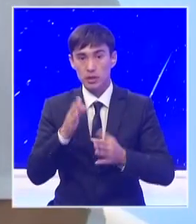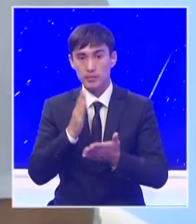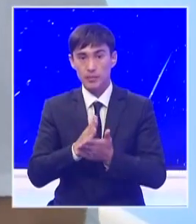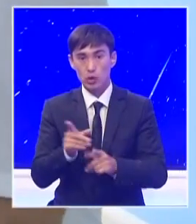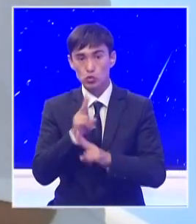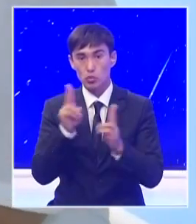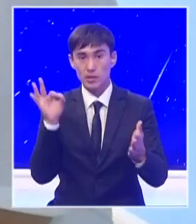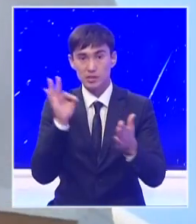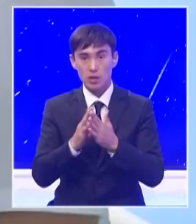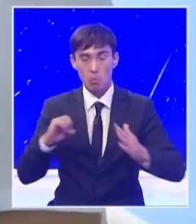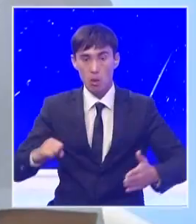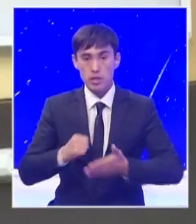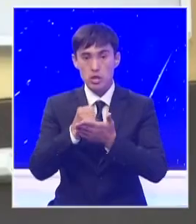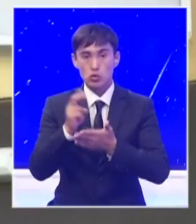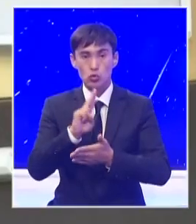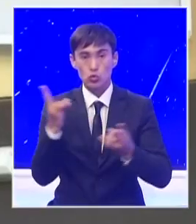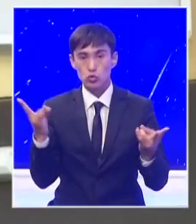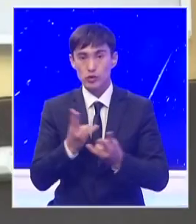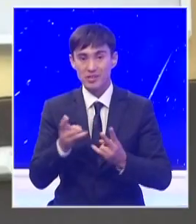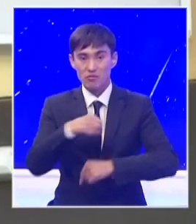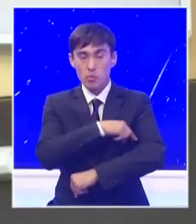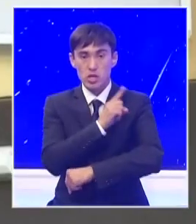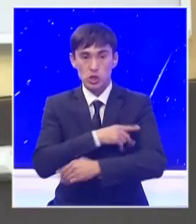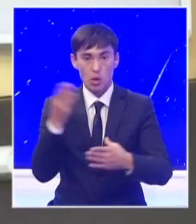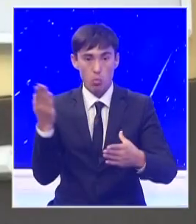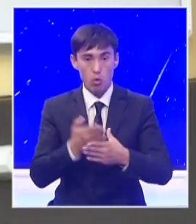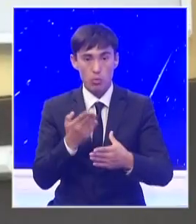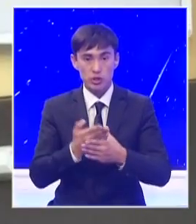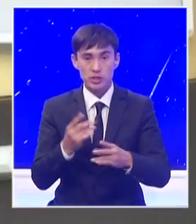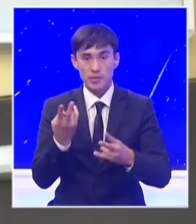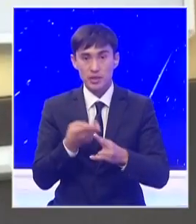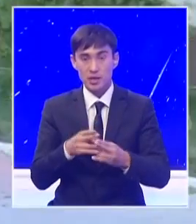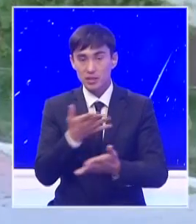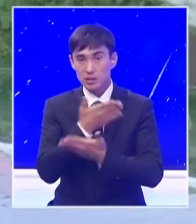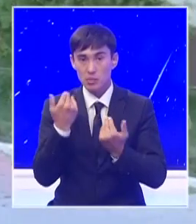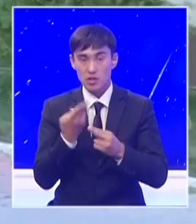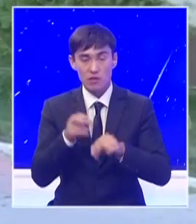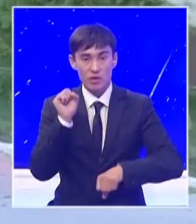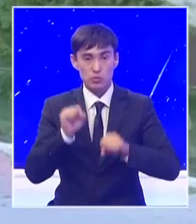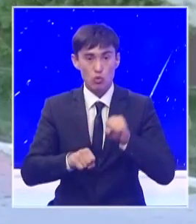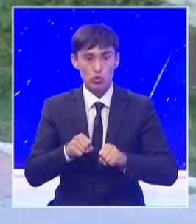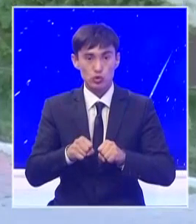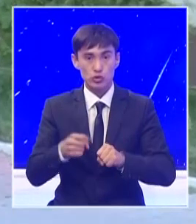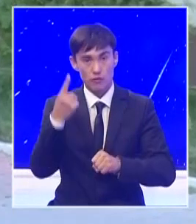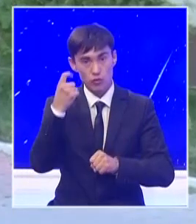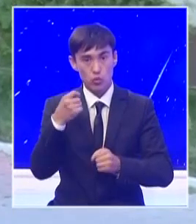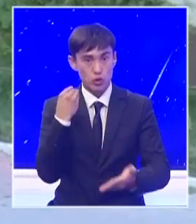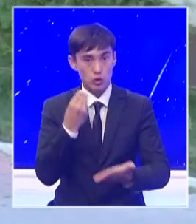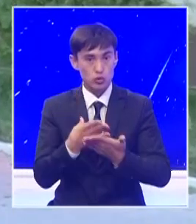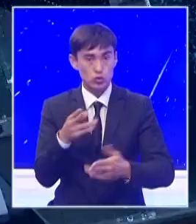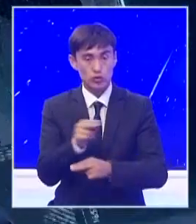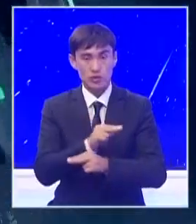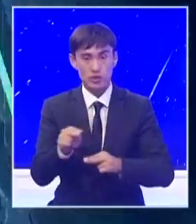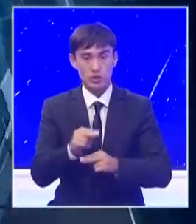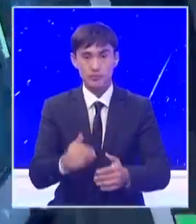особенно нацелены на поддержку тех, кто нуждается в медицинской помощи, однако не имеют этой возможности ввиду дорогостоящего